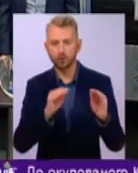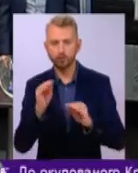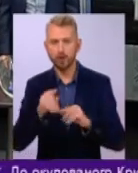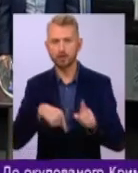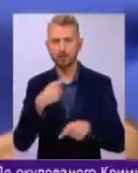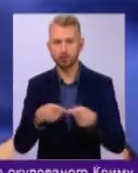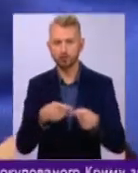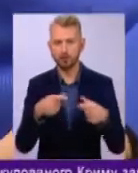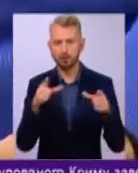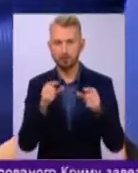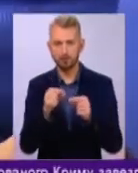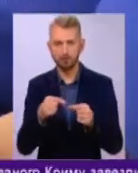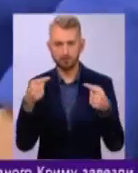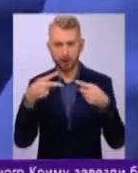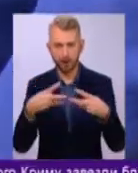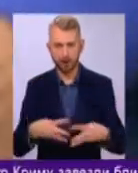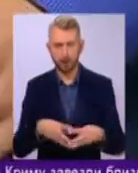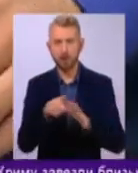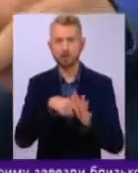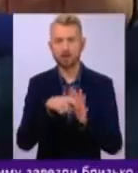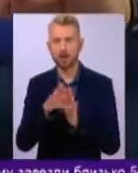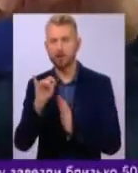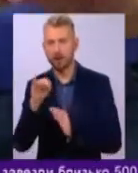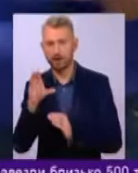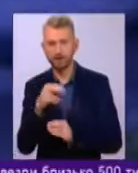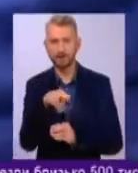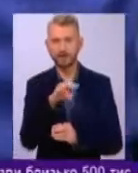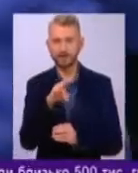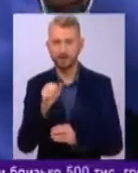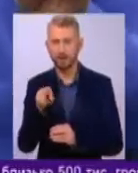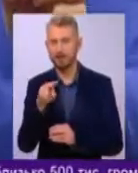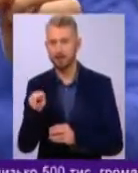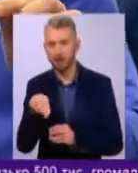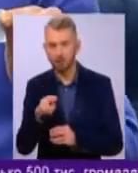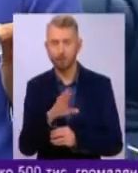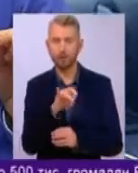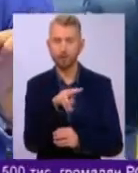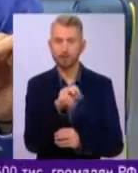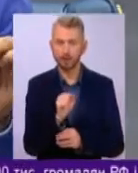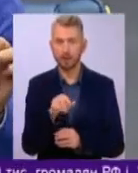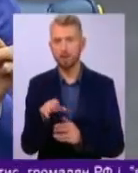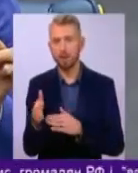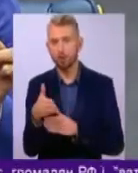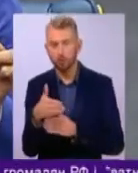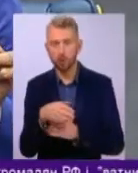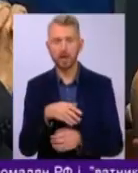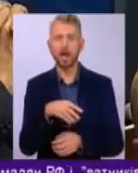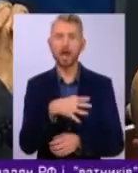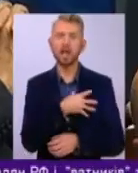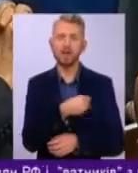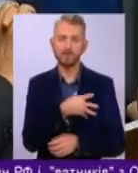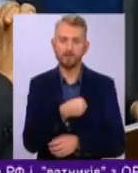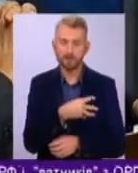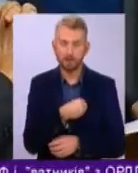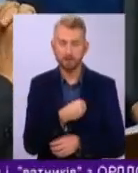кубкові пари. Шахтар прийматиме рівненський Верес, Десна вдома зіграє з Динамо, Ворскла у Полтаві прийме Маріуполь. А Львів поміряється силами ще